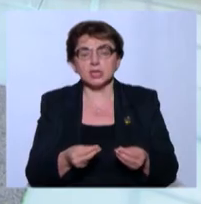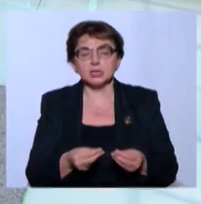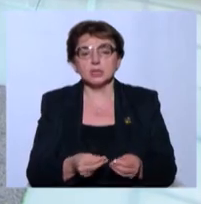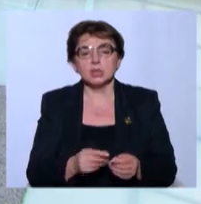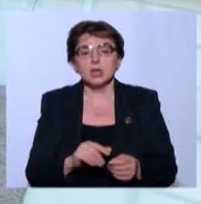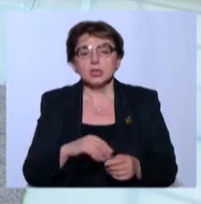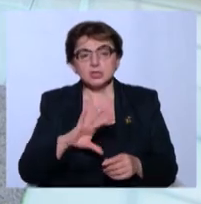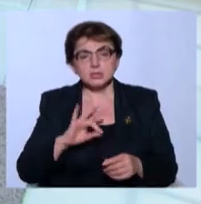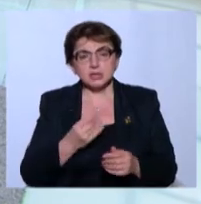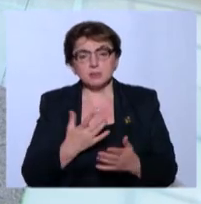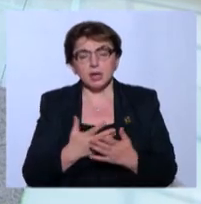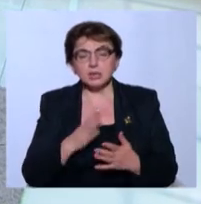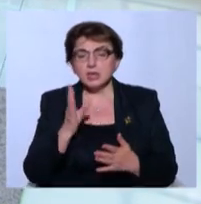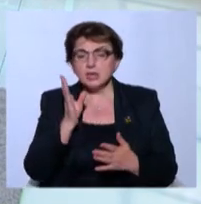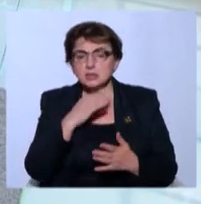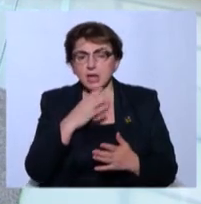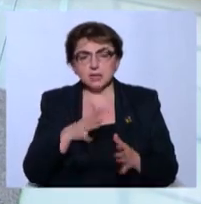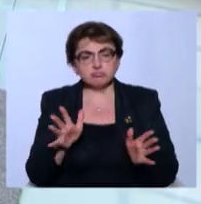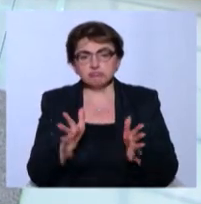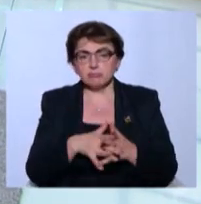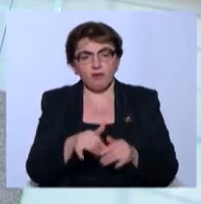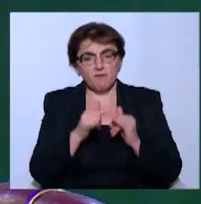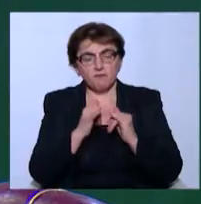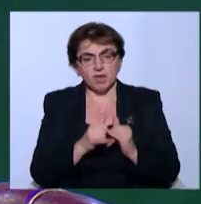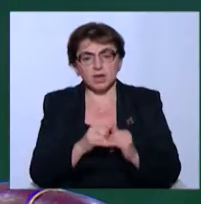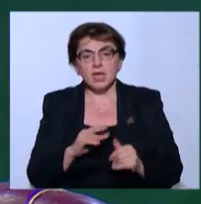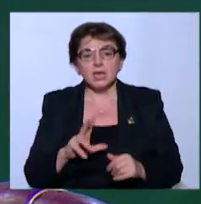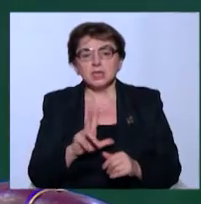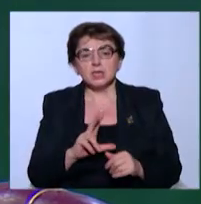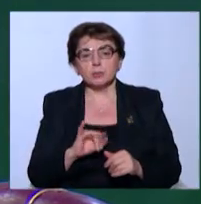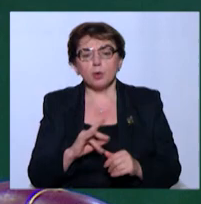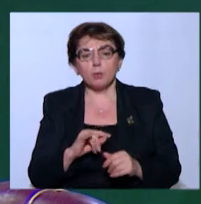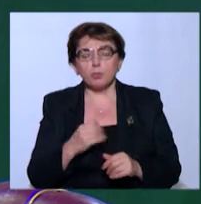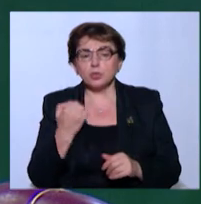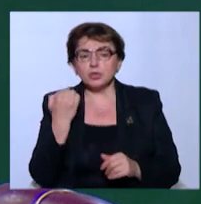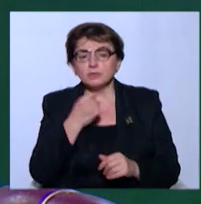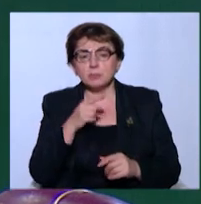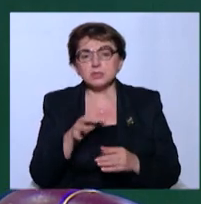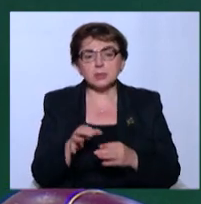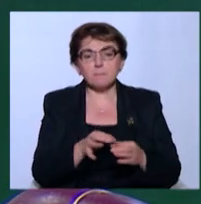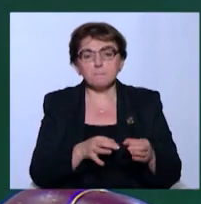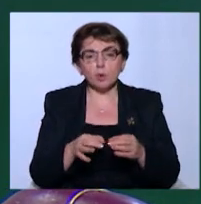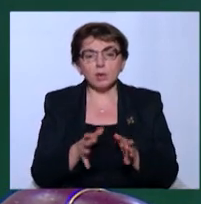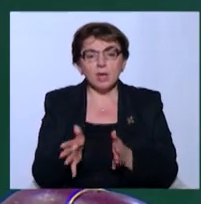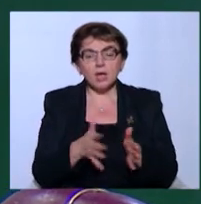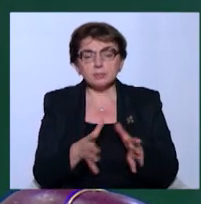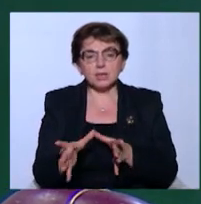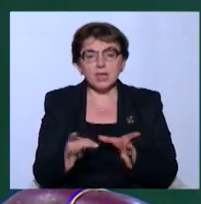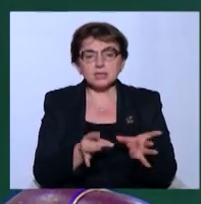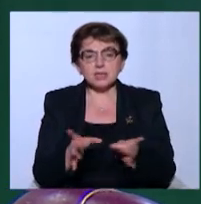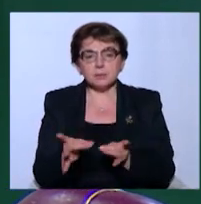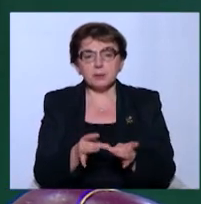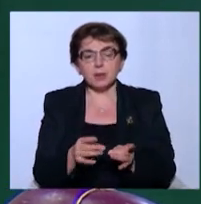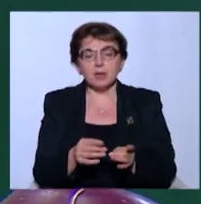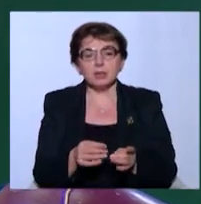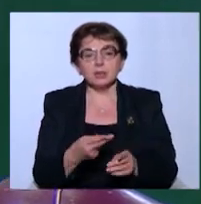რომ ცხიმი არის წყალში უხსნადი ნივთიერება, ჰიდროფობური ნივთიერება და მისი მოლეკულები ერთმანეთს ეწებება.